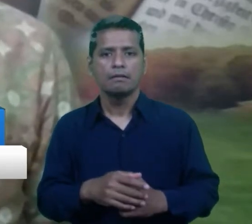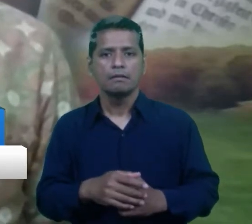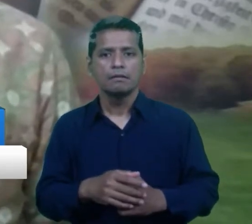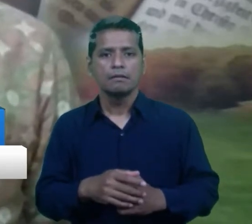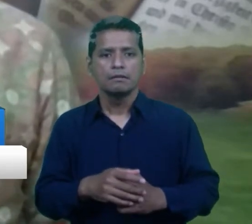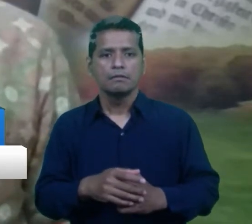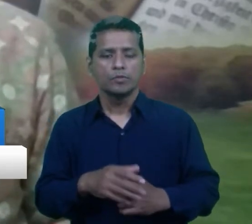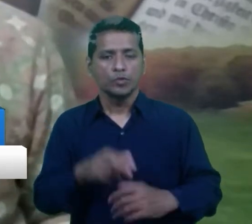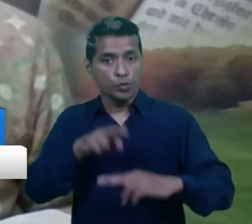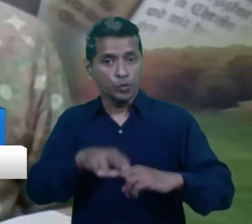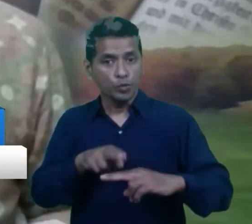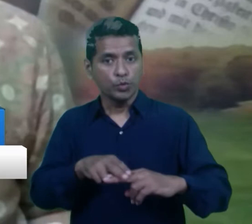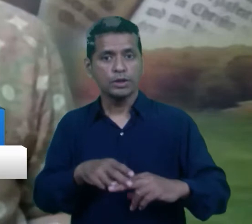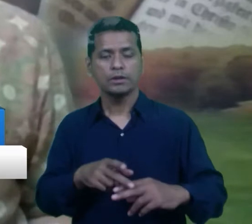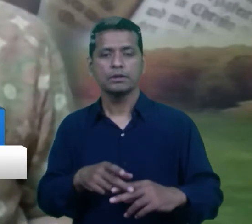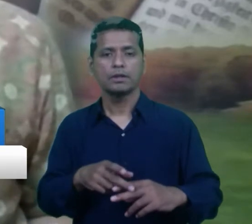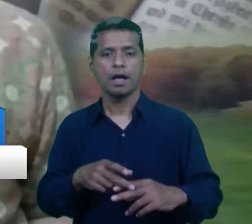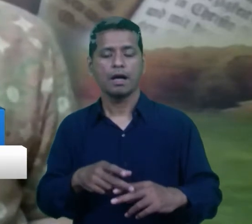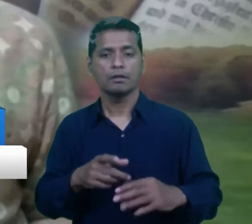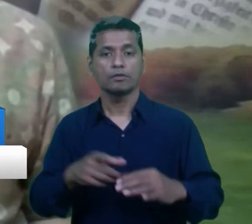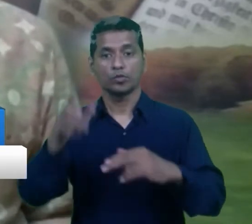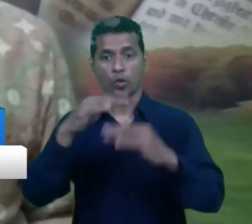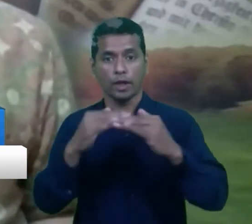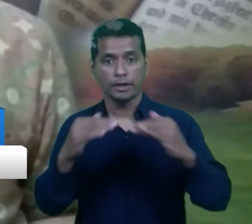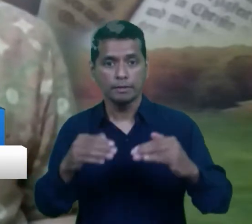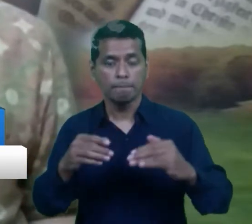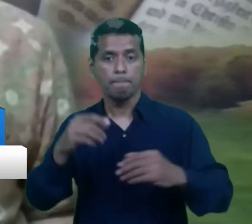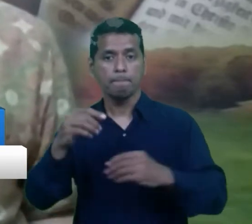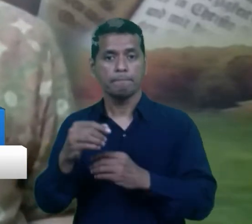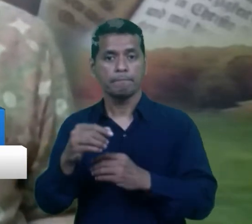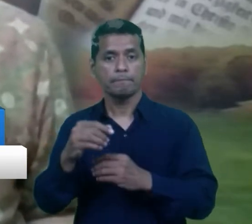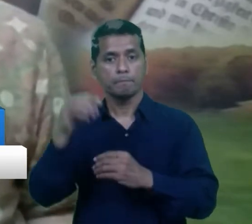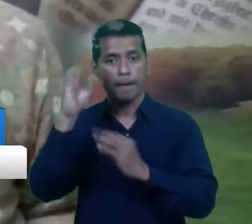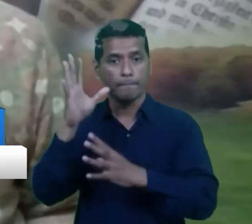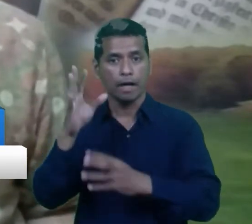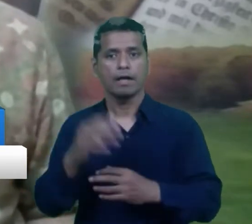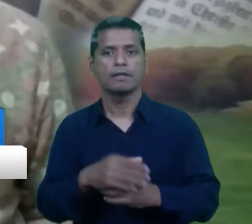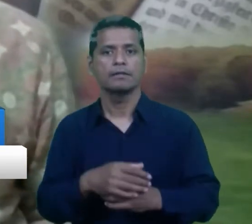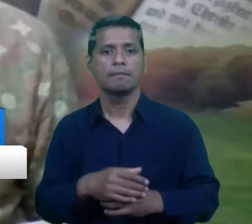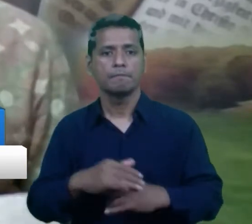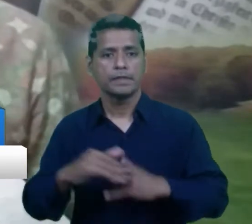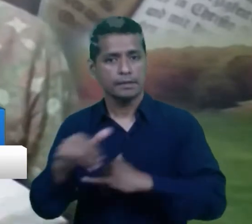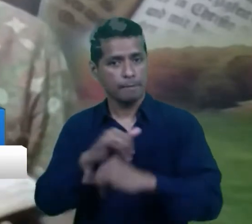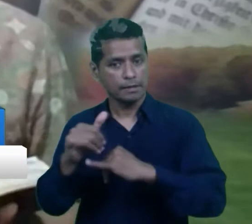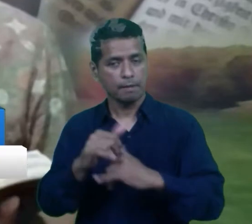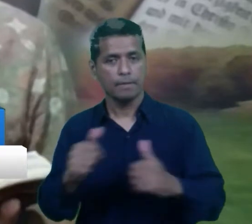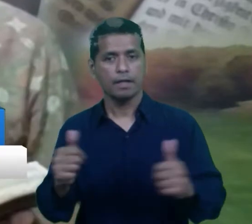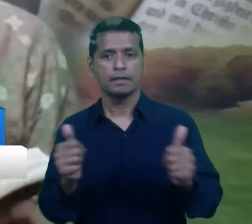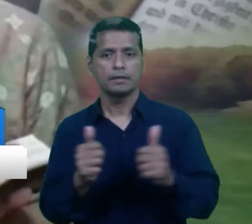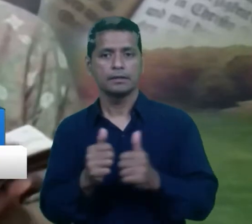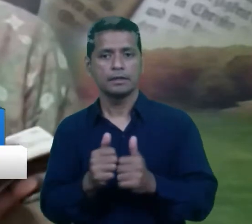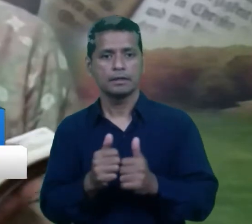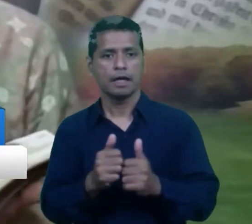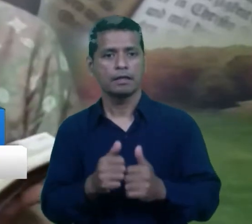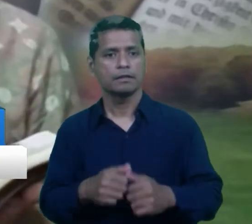singgung sedikit tentang Roh Kudus, ternyata di sorga ada juga tahta-tahta yang lain. Contohnya di dalam Wahyu pasal